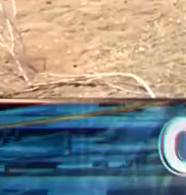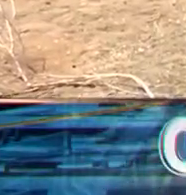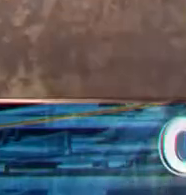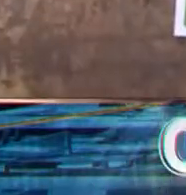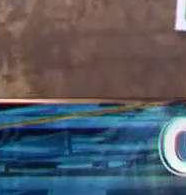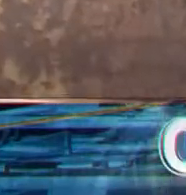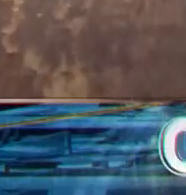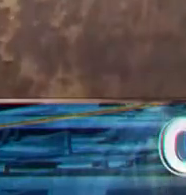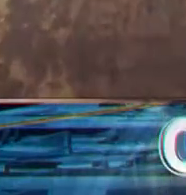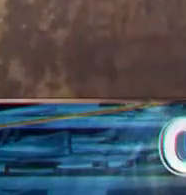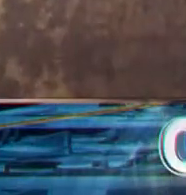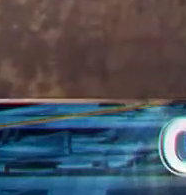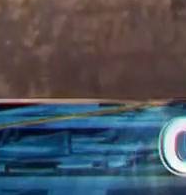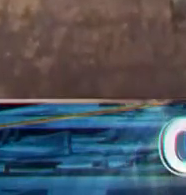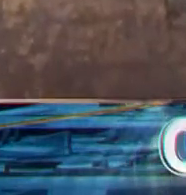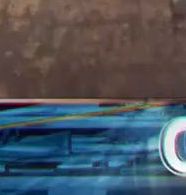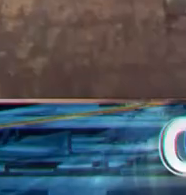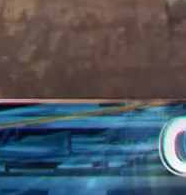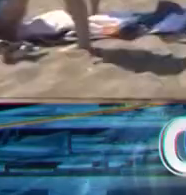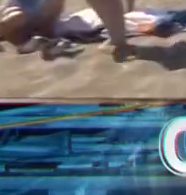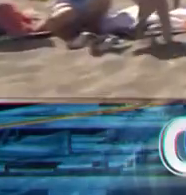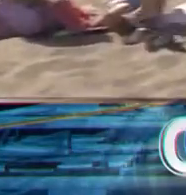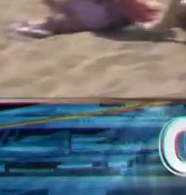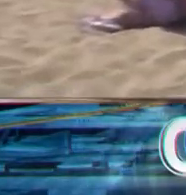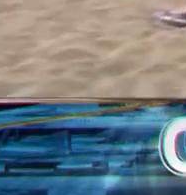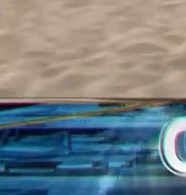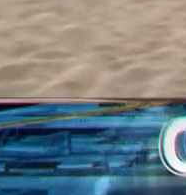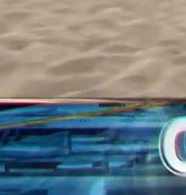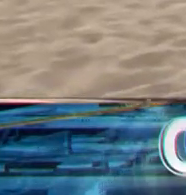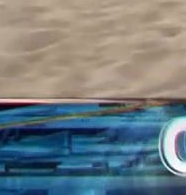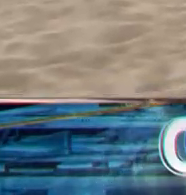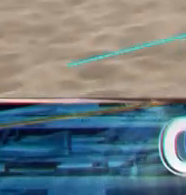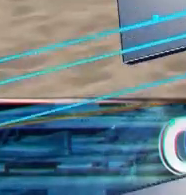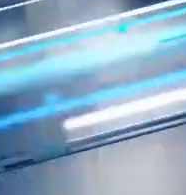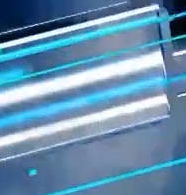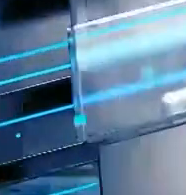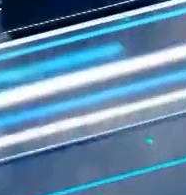Имеючи не ценим. Горы мусора остаются на берегах озера Балхаш после отдыхающих.